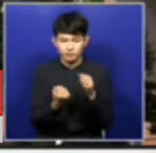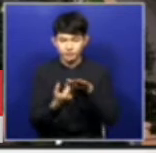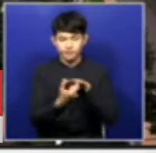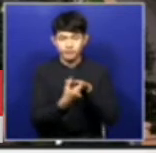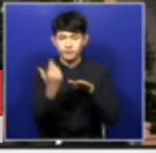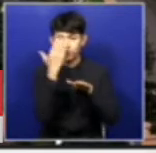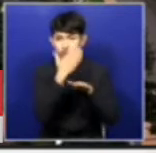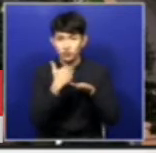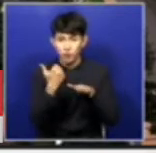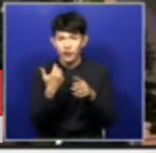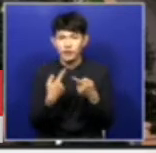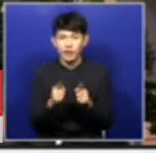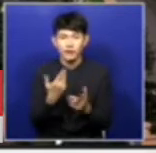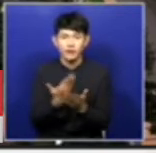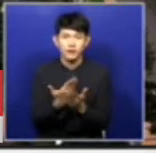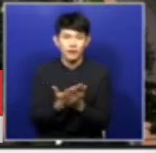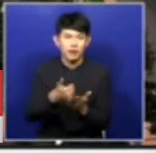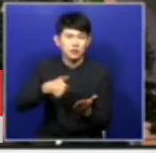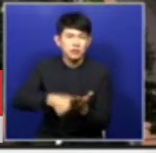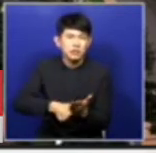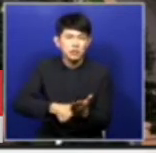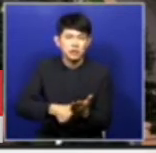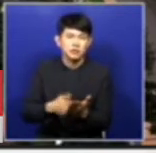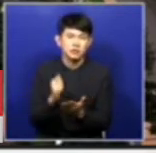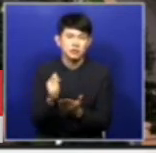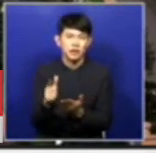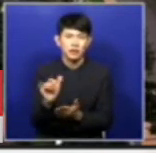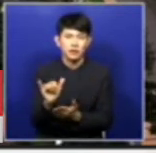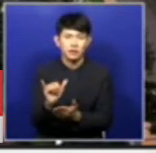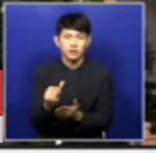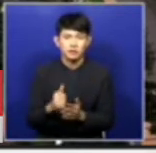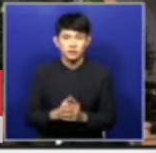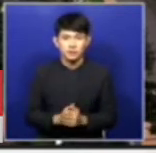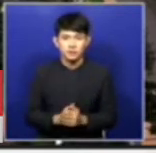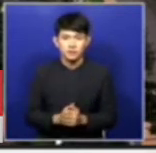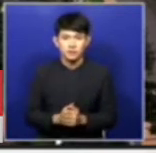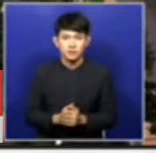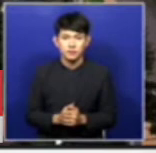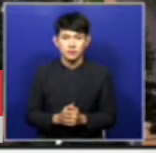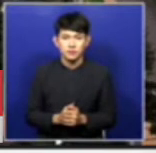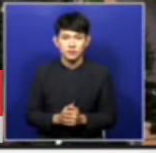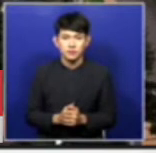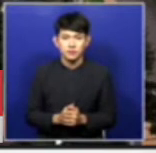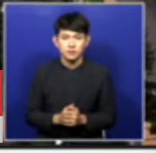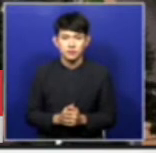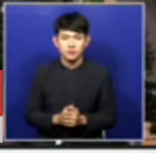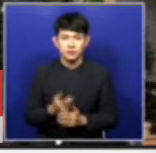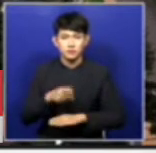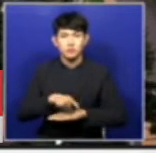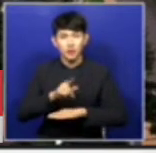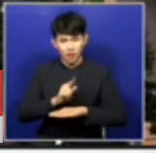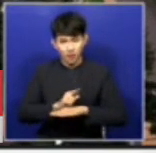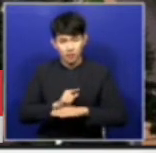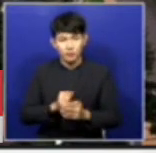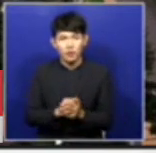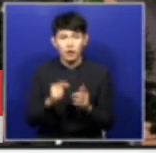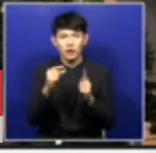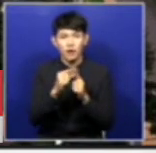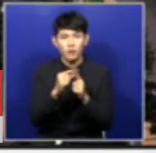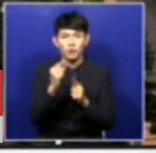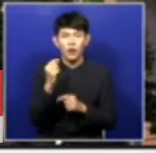เป็นลูกหนี้ผมเรียนท่านประธานว่าคำว่าตัวเลขสวย